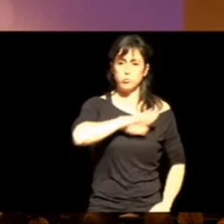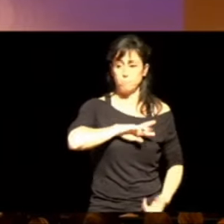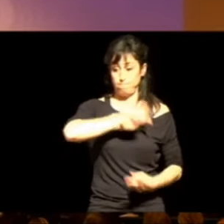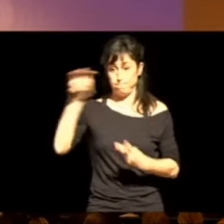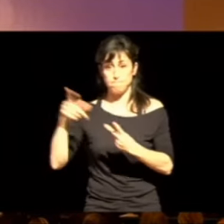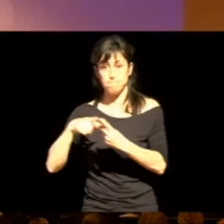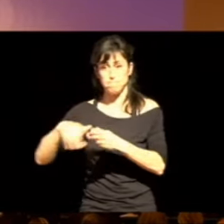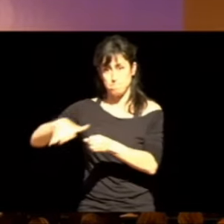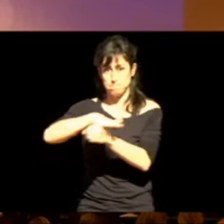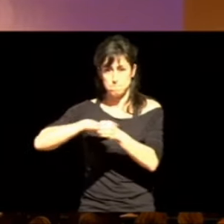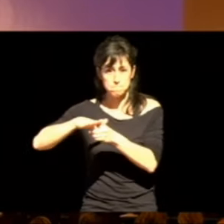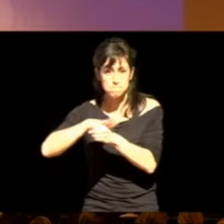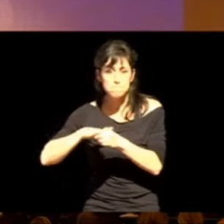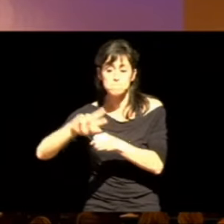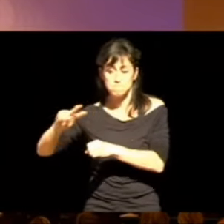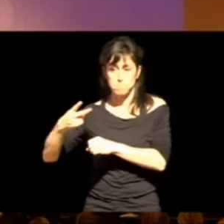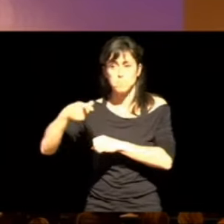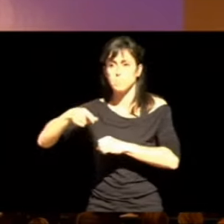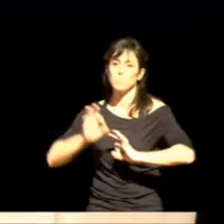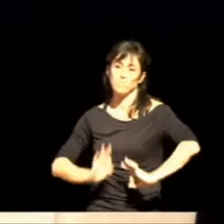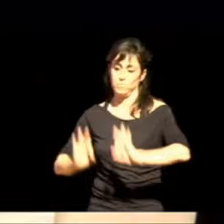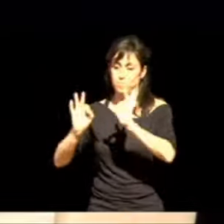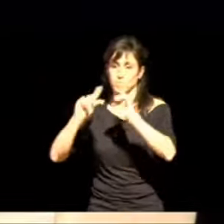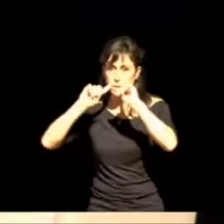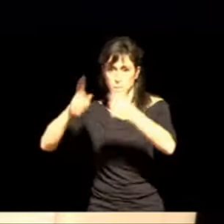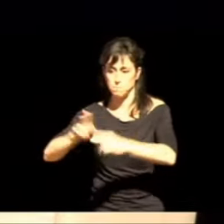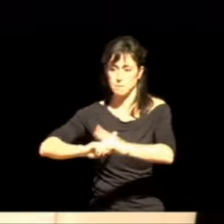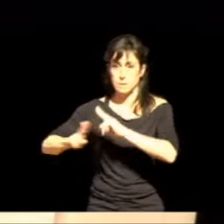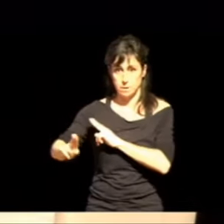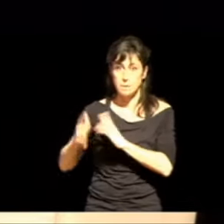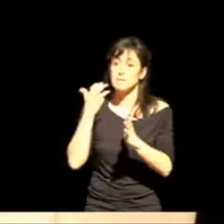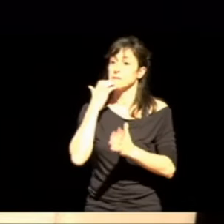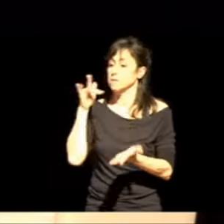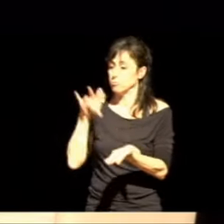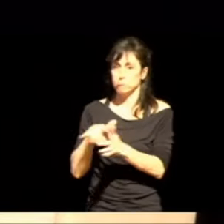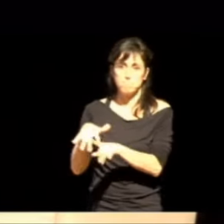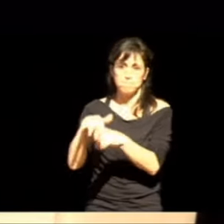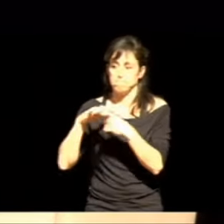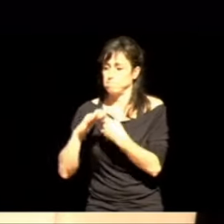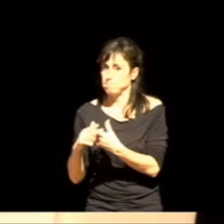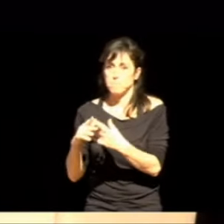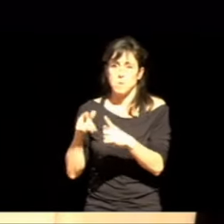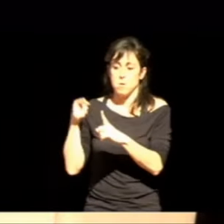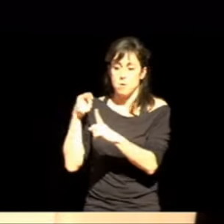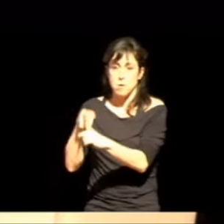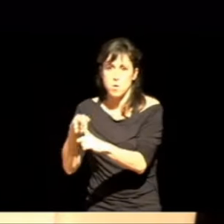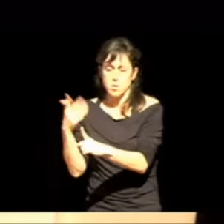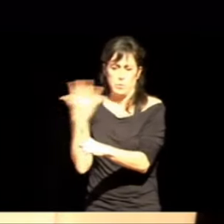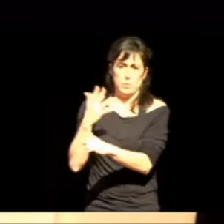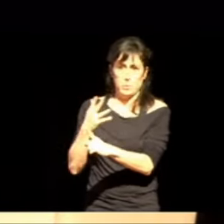aipatu dugu hori beti eskola jazarpen kasuak agertzen direnean edo balizko eskola jazarpen